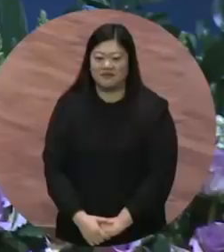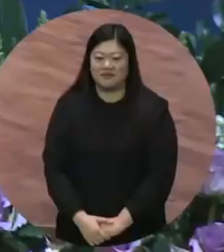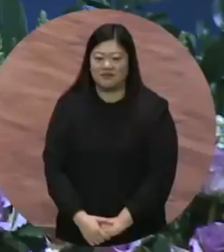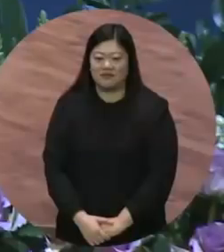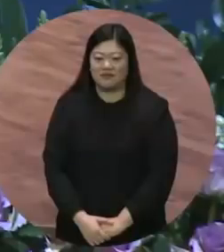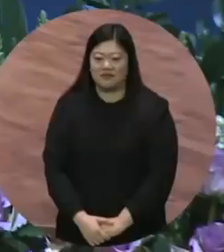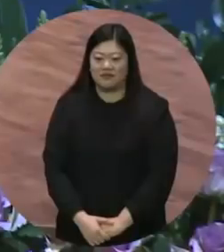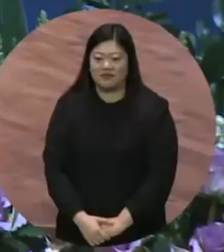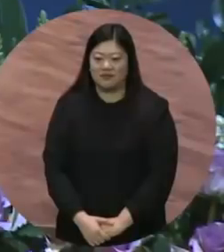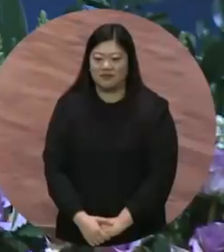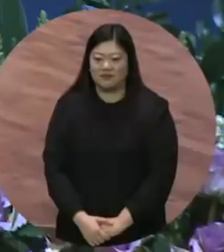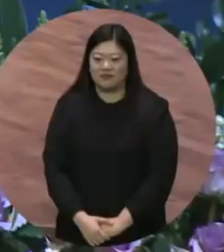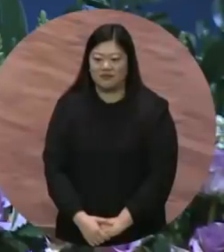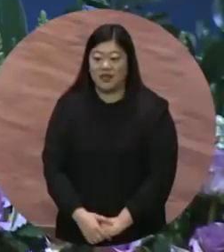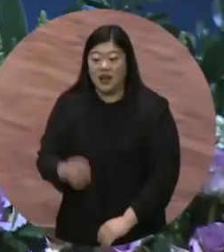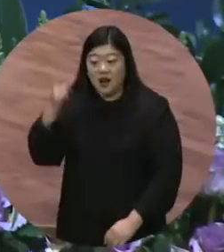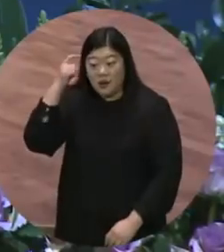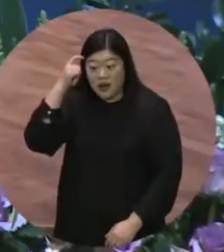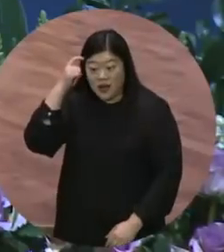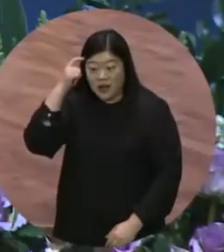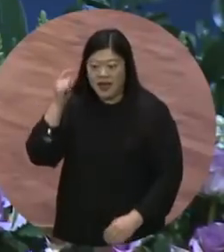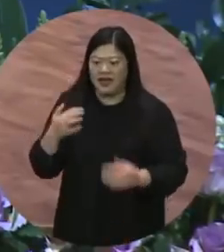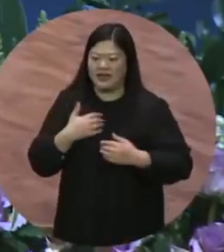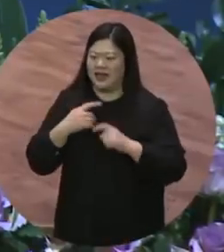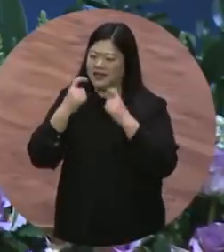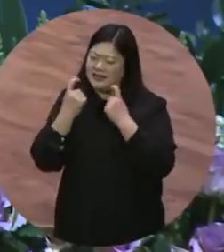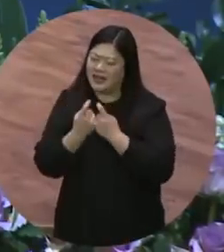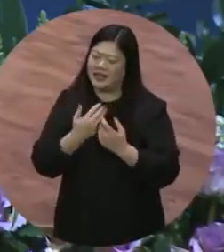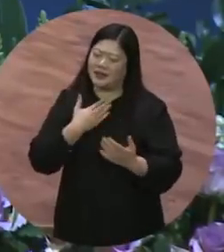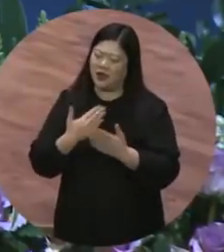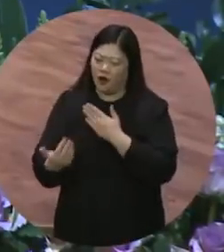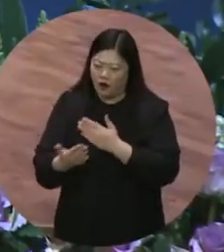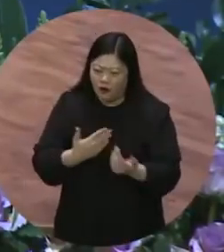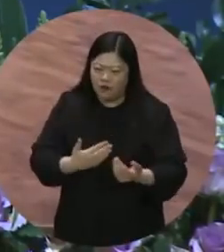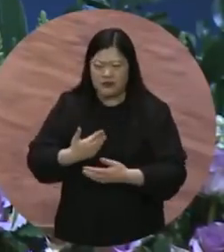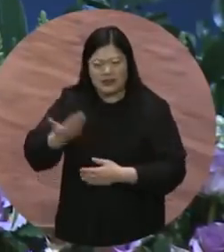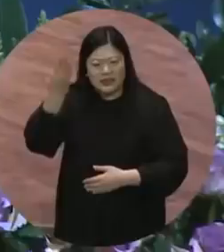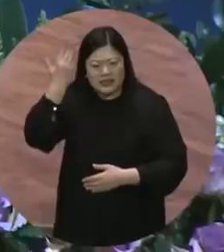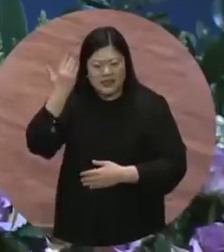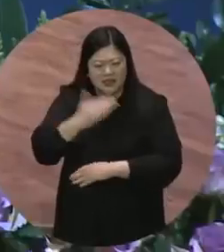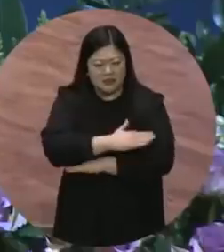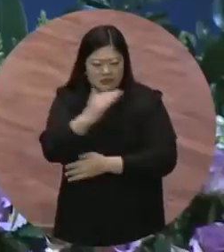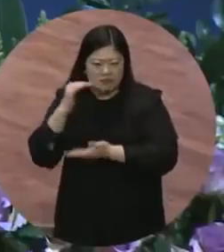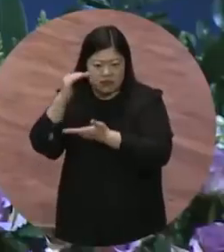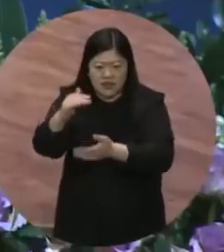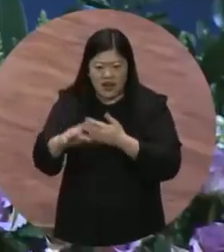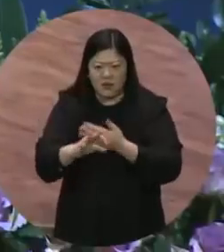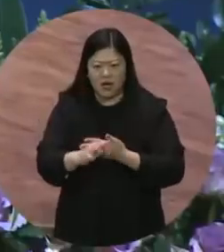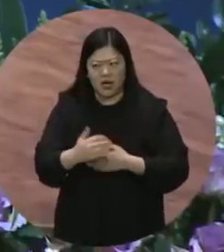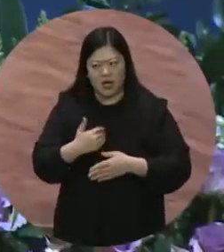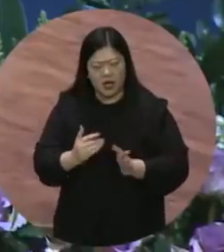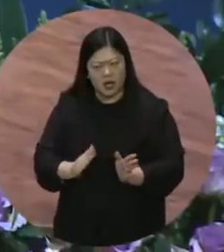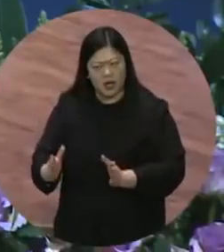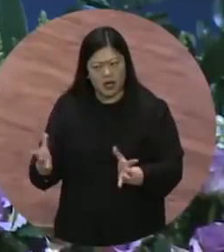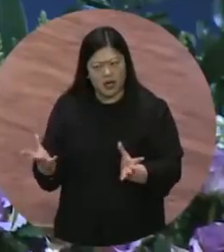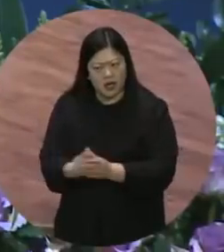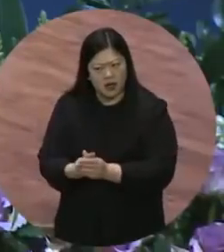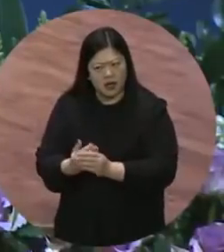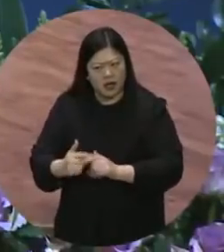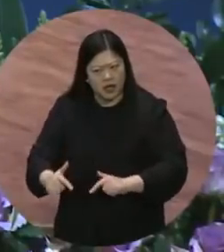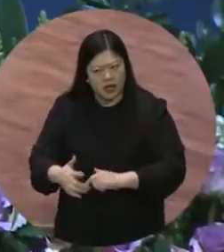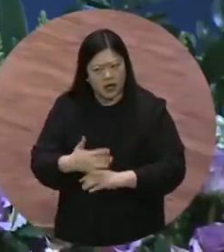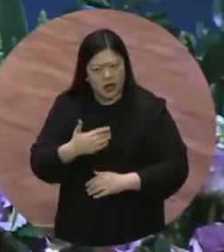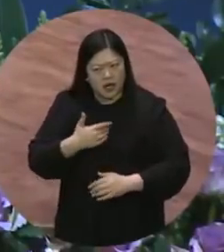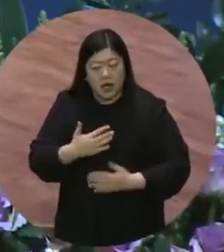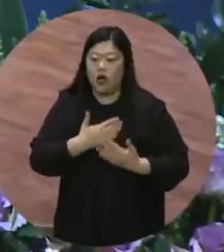지식을 얘기하면 떨릴 수 있습니다. 그러나 오늘 제가 이 말씀은 하나님이 저에게 주셨고 제가